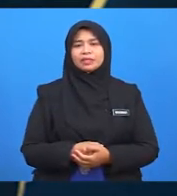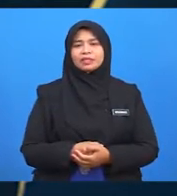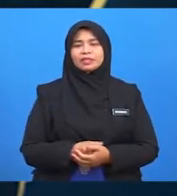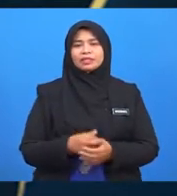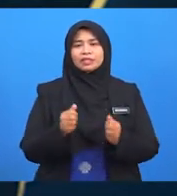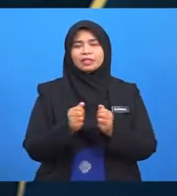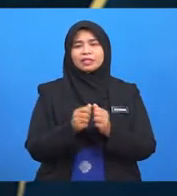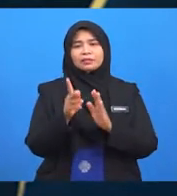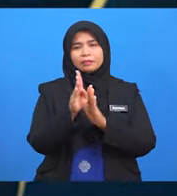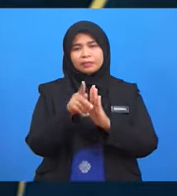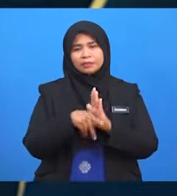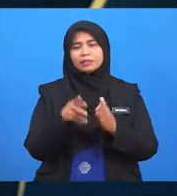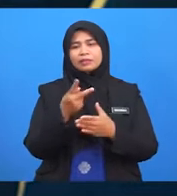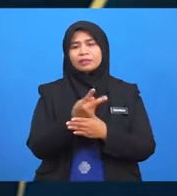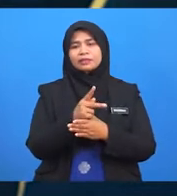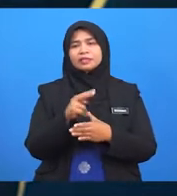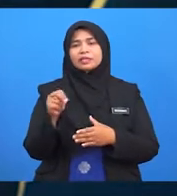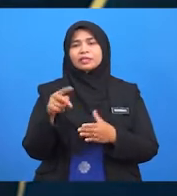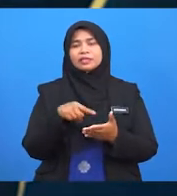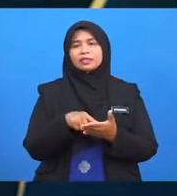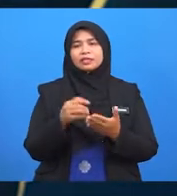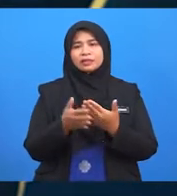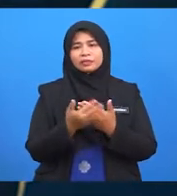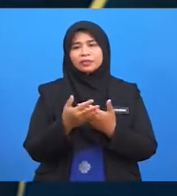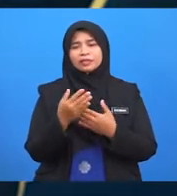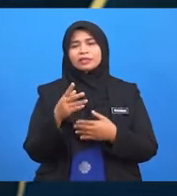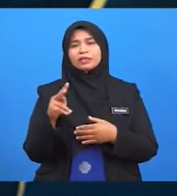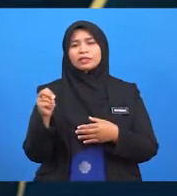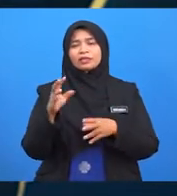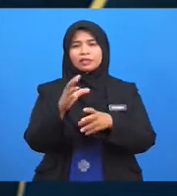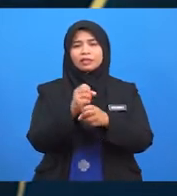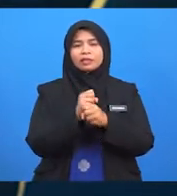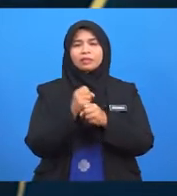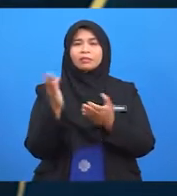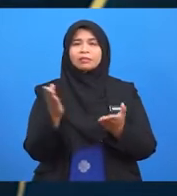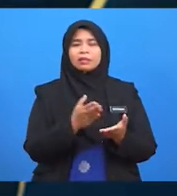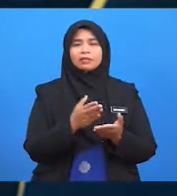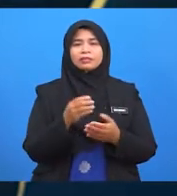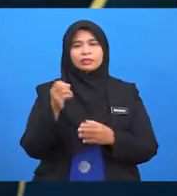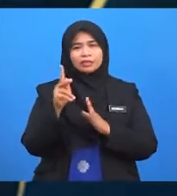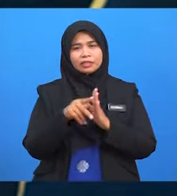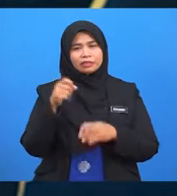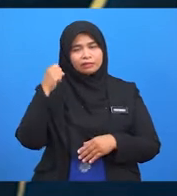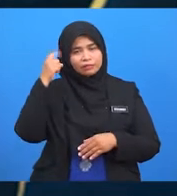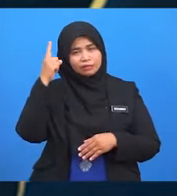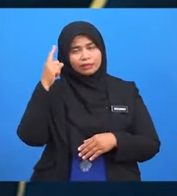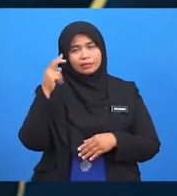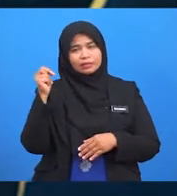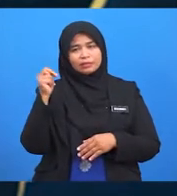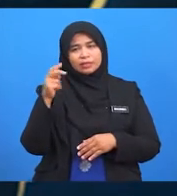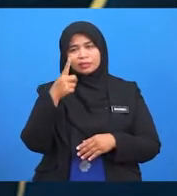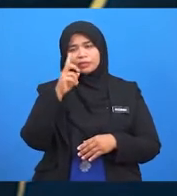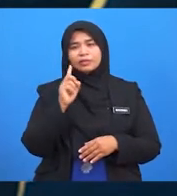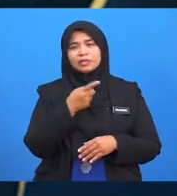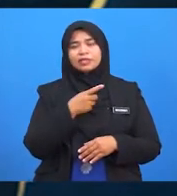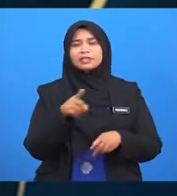Dengan perkongsian ini, mudah-mudahan dapat membawa sinar kefahaman untuk kita saling